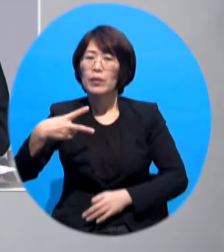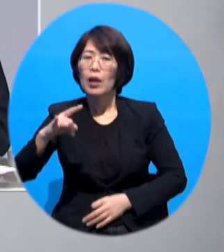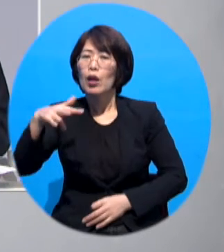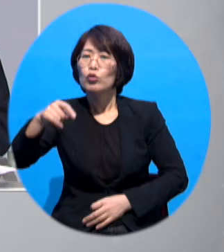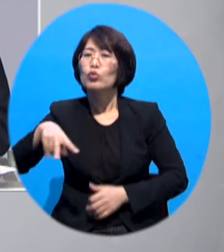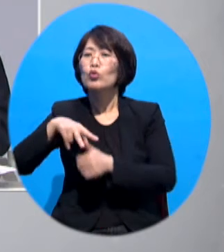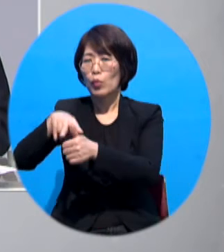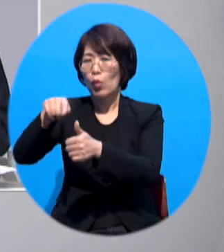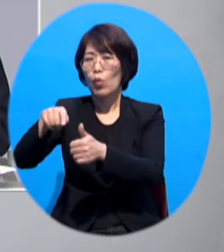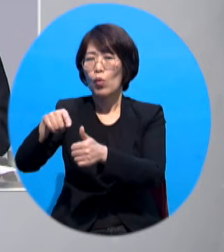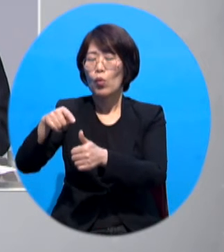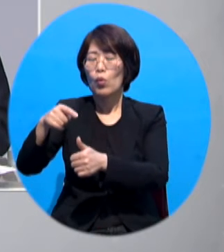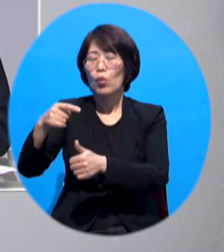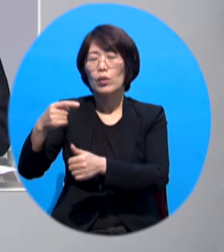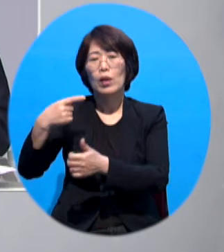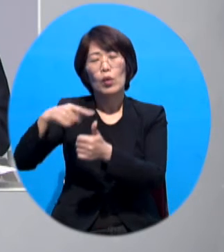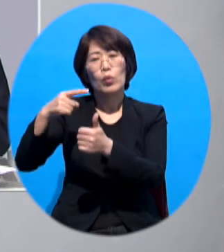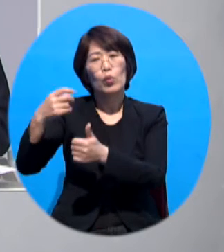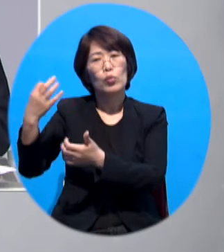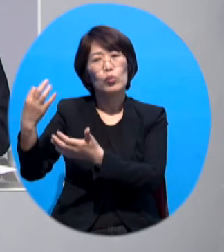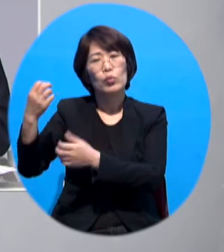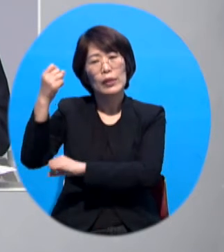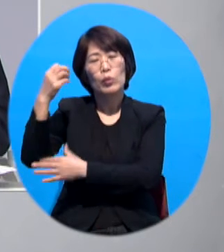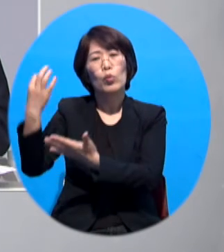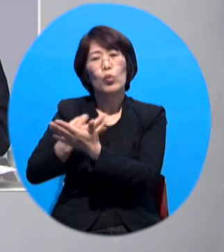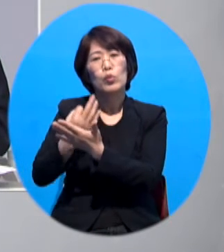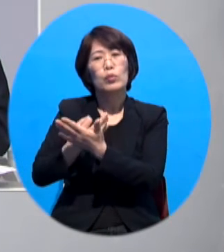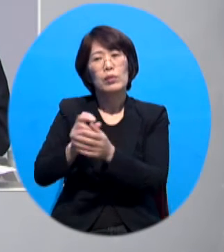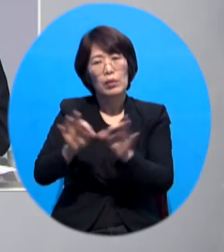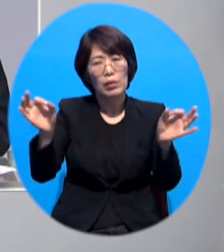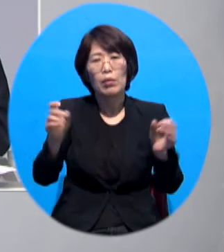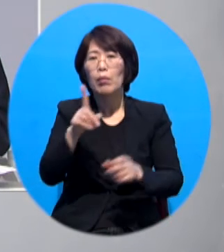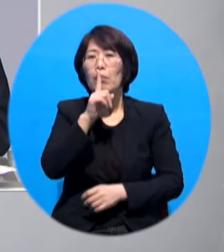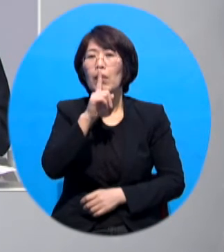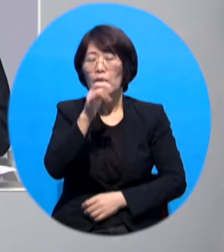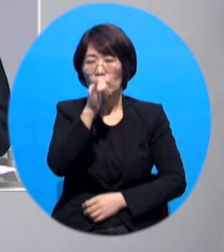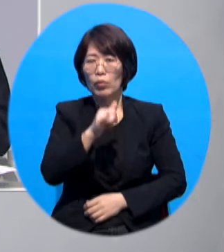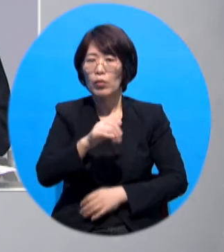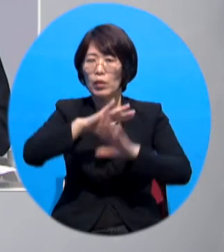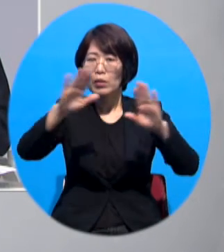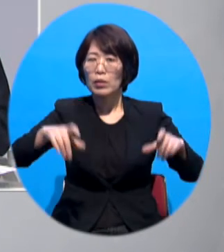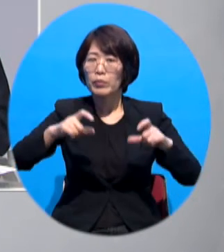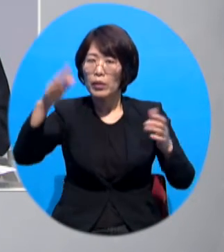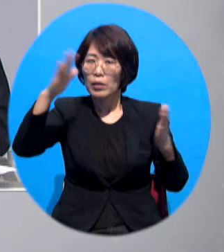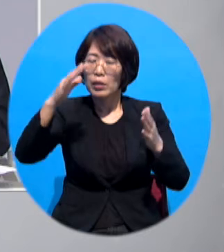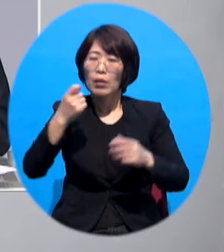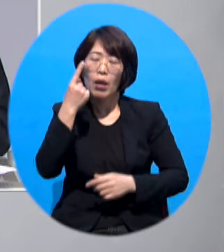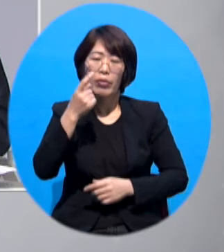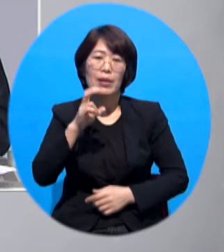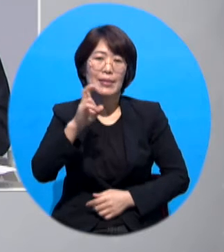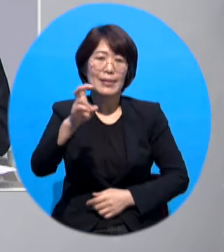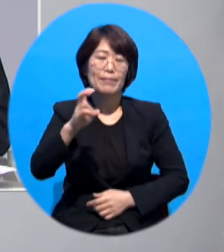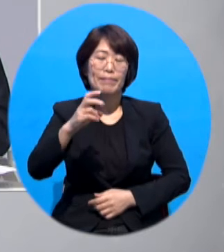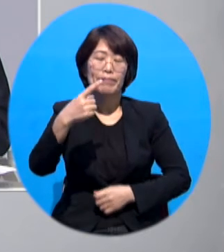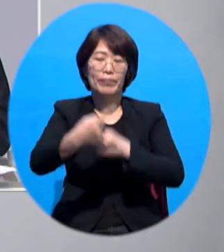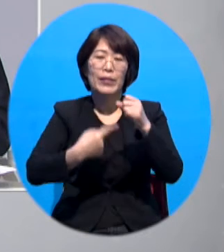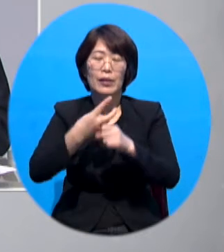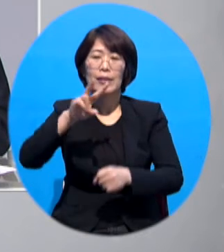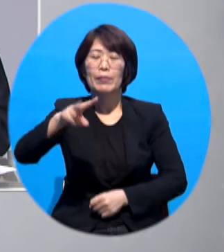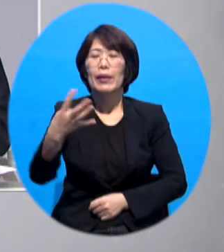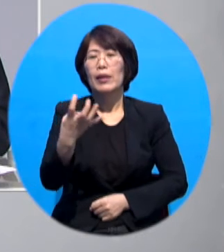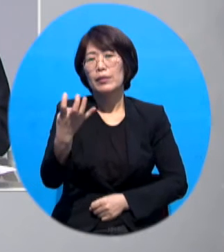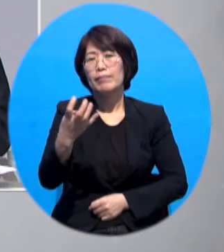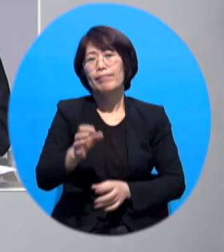교육 기본 수도 그 말씀하셨어요 어우 리전 남학생들에게 에 월 20만원씩 1년 240만원 를